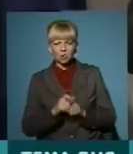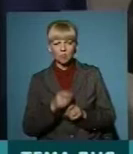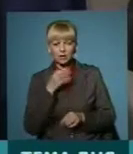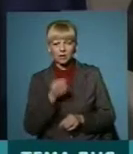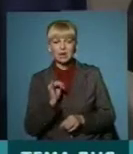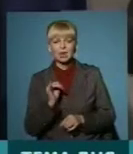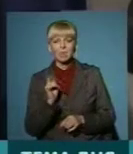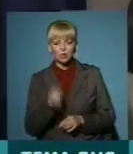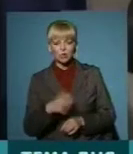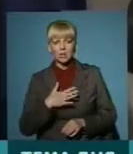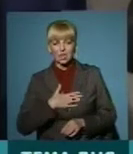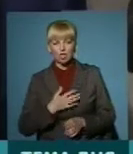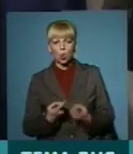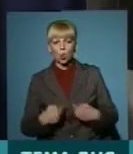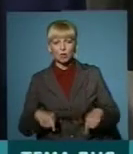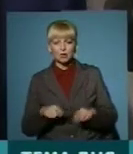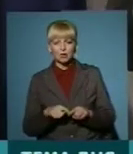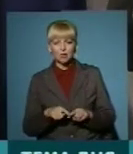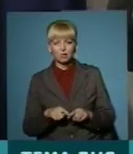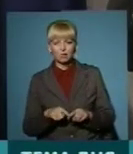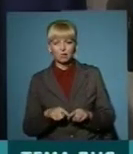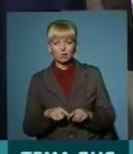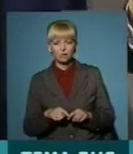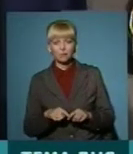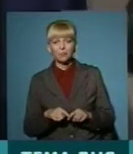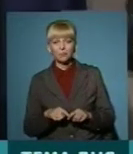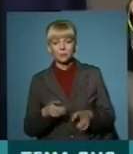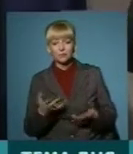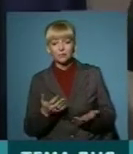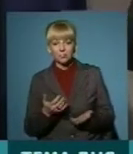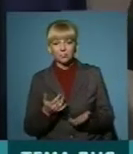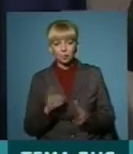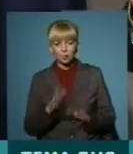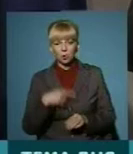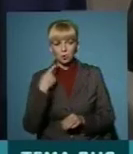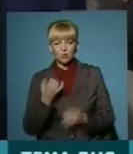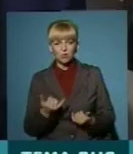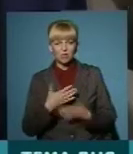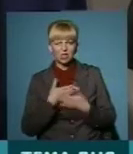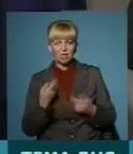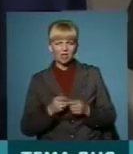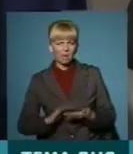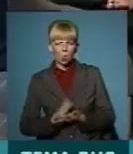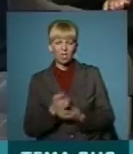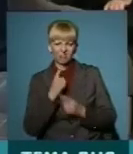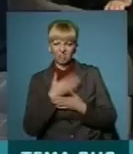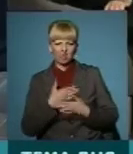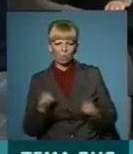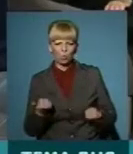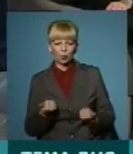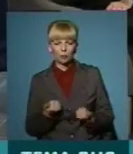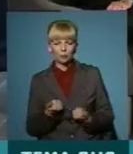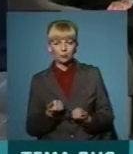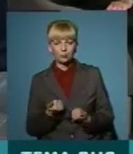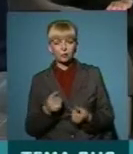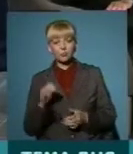в тому числі і наша організація. І на які речі ми дамо, я теж не буду говорити сьогодні, не хочу. Це політика, не буду. Поэтому, а